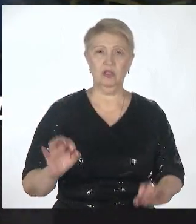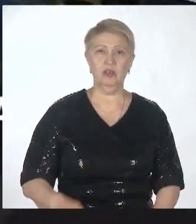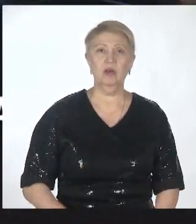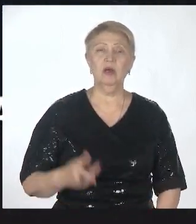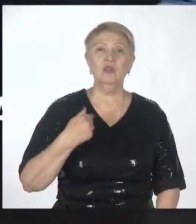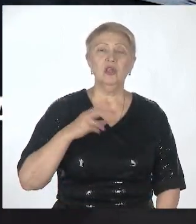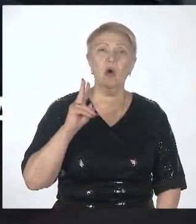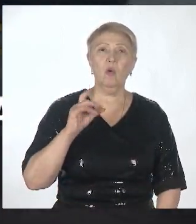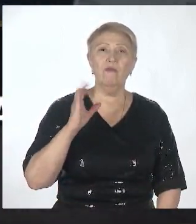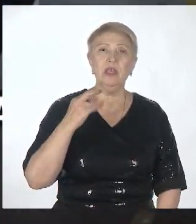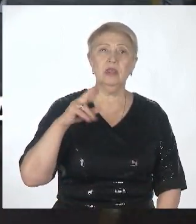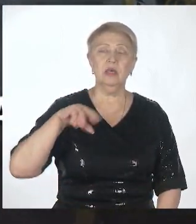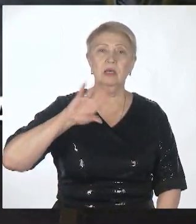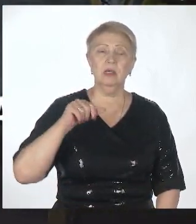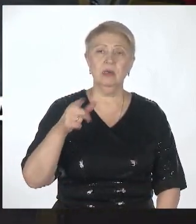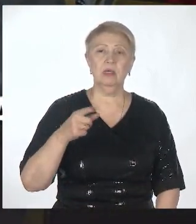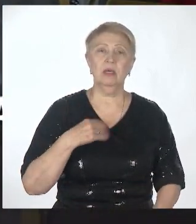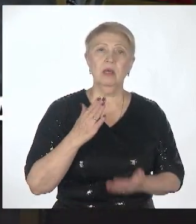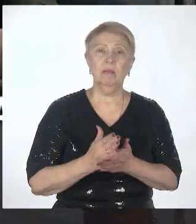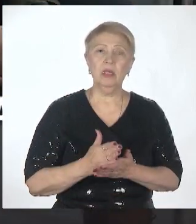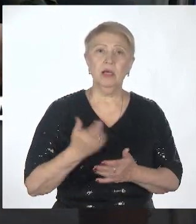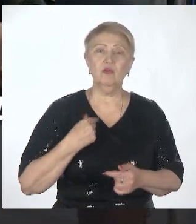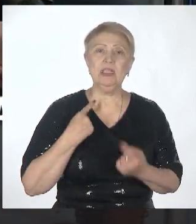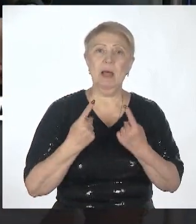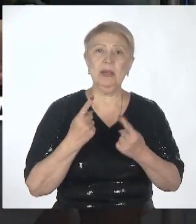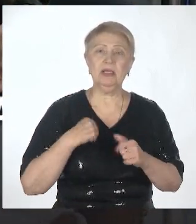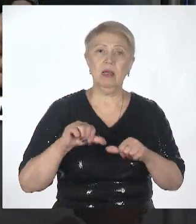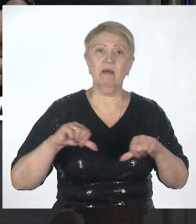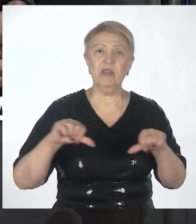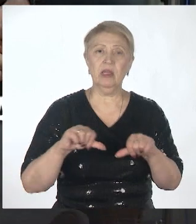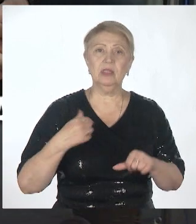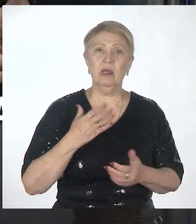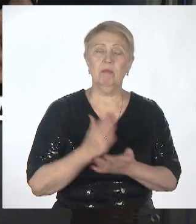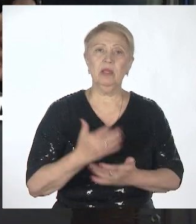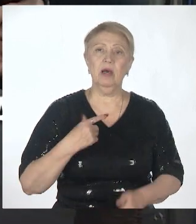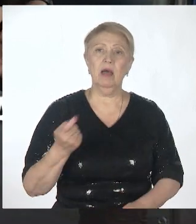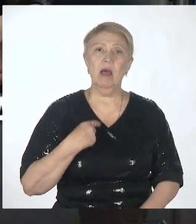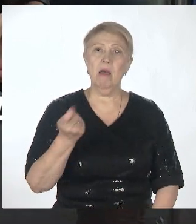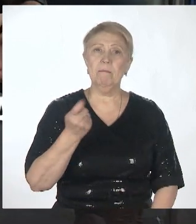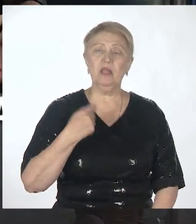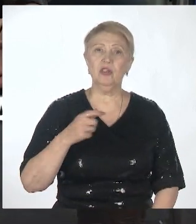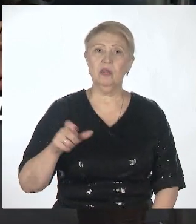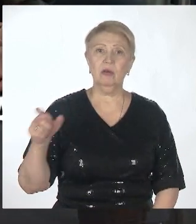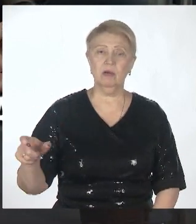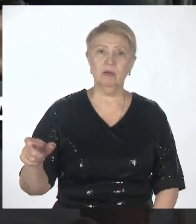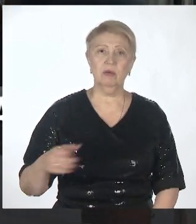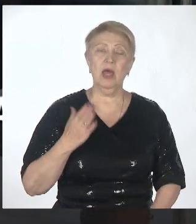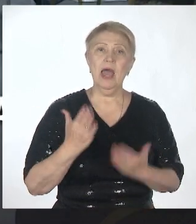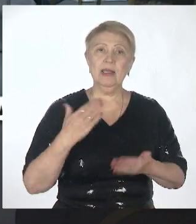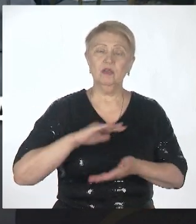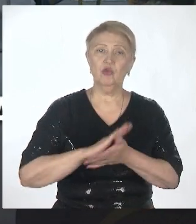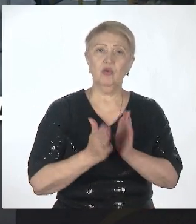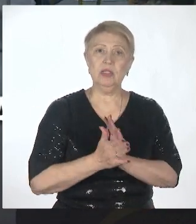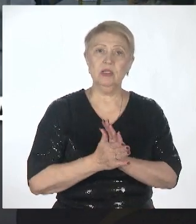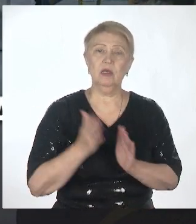этом году на пресс-конференции было в 2 раза меньше журналистов, чем обычно. Если через год ситуация станет лучше, то конкуренция